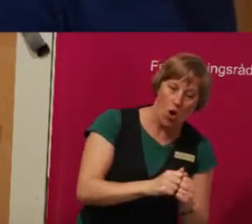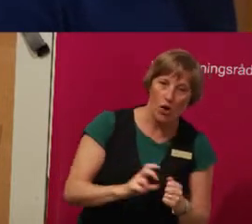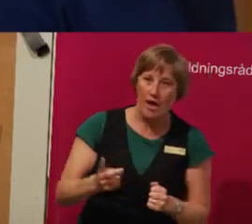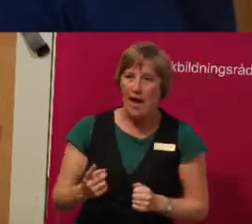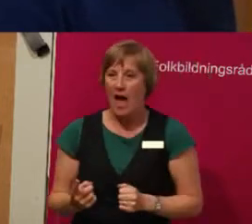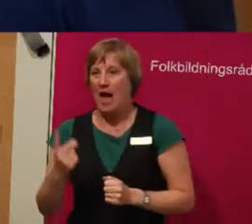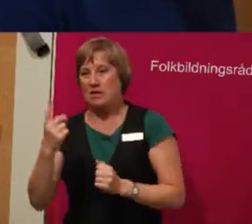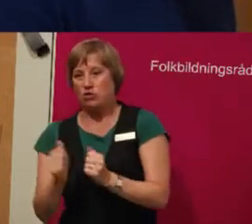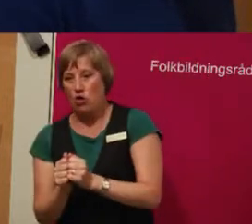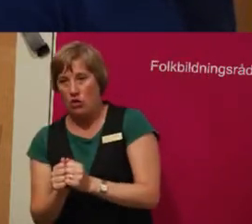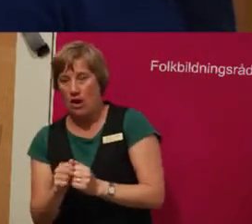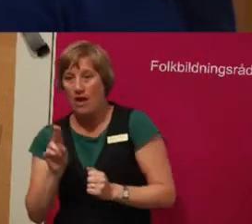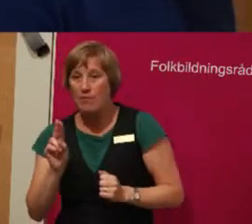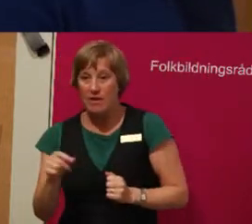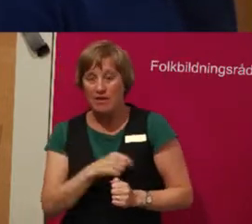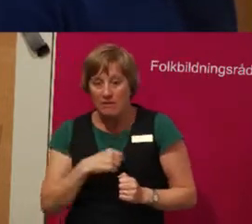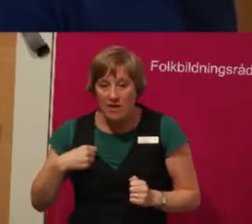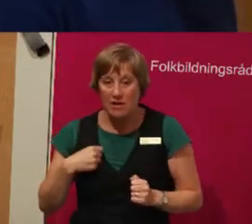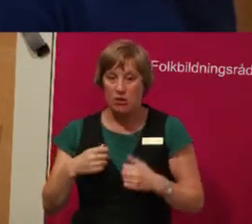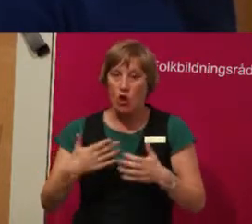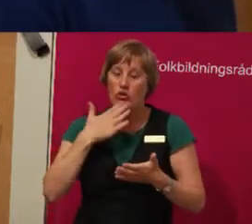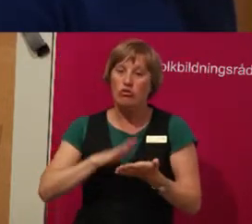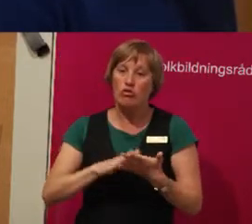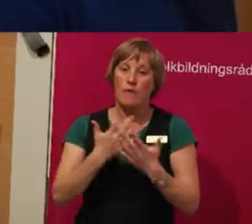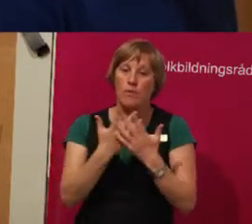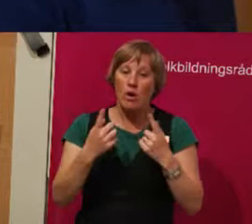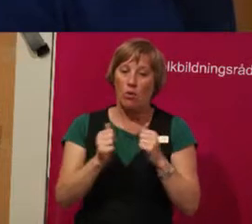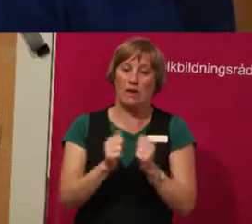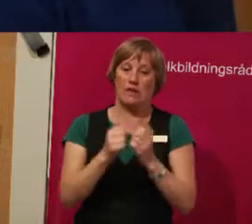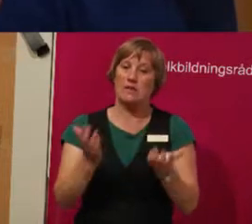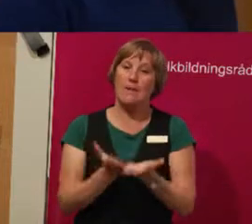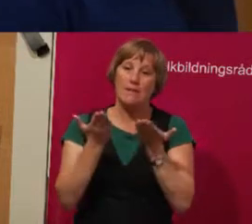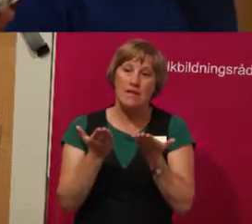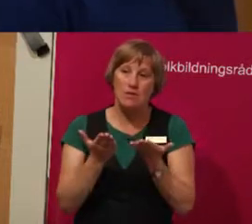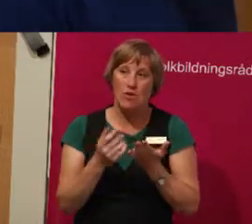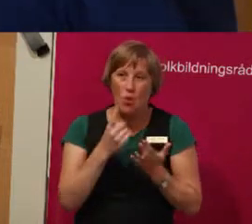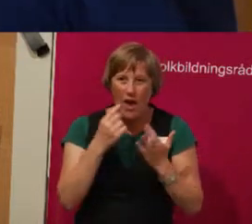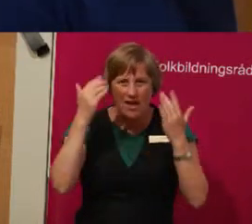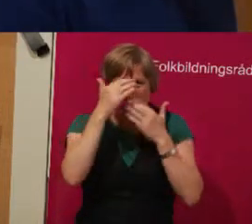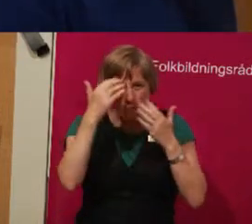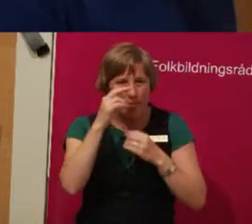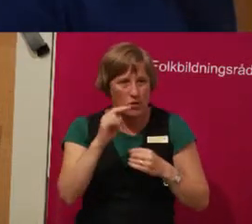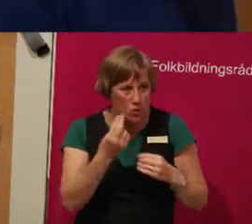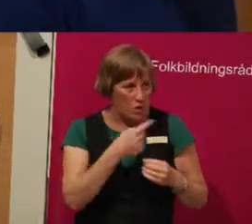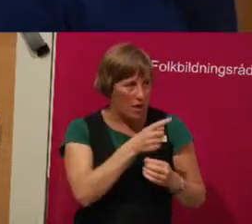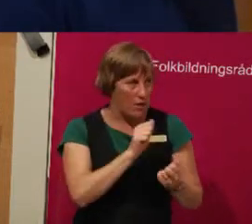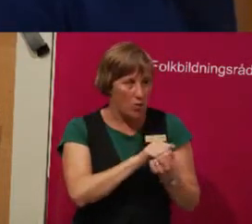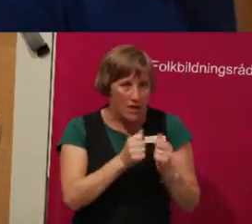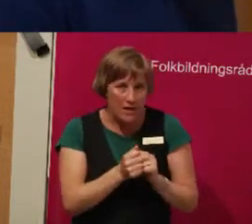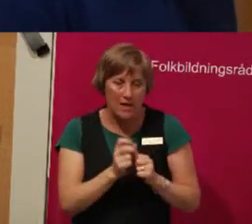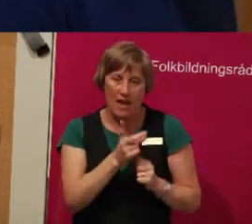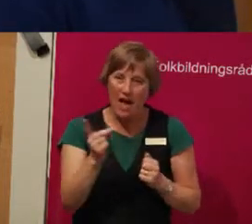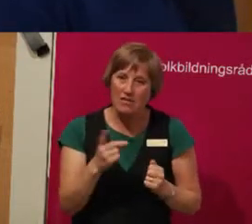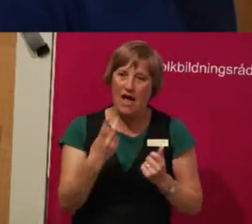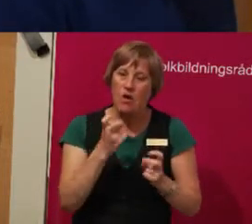väldigt många saker för människor samtidigt. Och lite av problemet nu för er politiker och andra, det är om vi